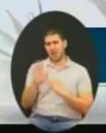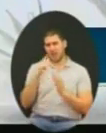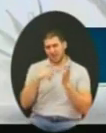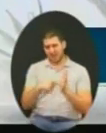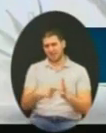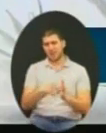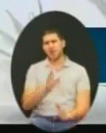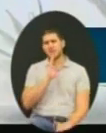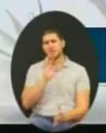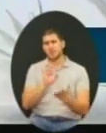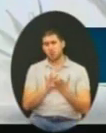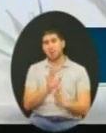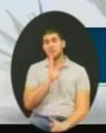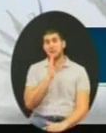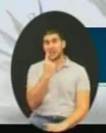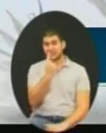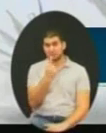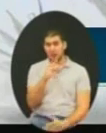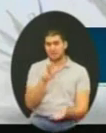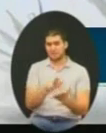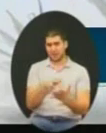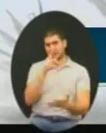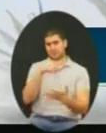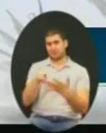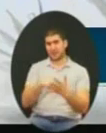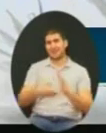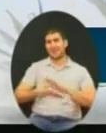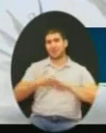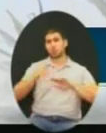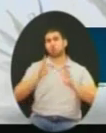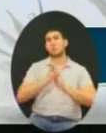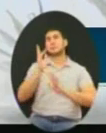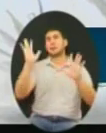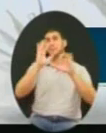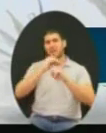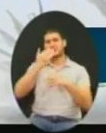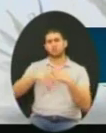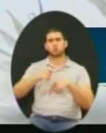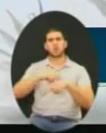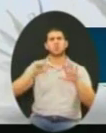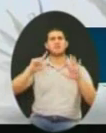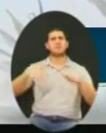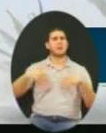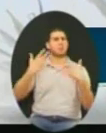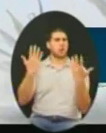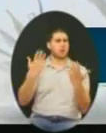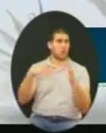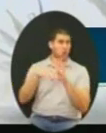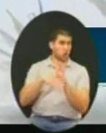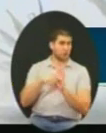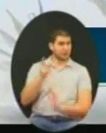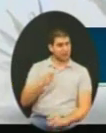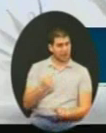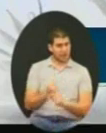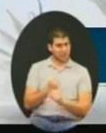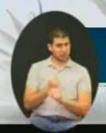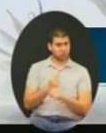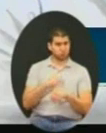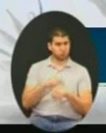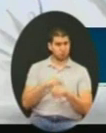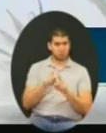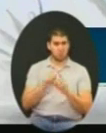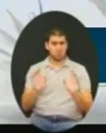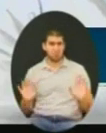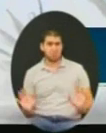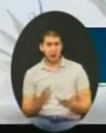הנקודה המרכזית שבשלו בגץ ביטל את זה. התחילו בחצות וגמרו ב-7 בבוקר. חוק כזה צריך לעשות אותו בכזו